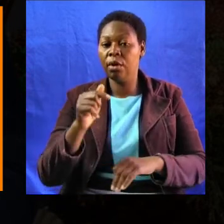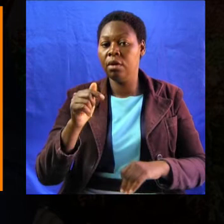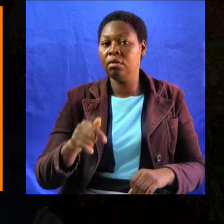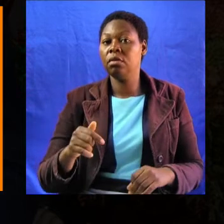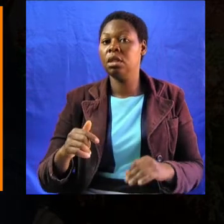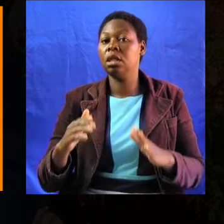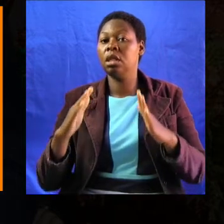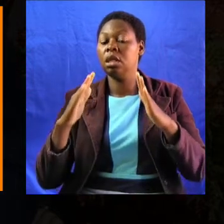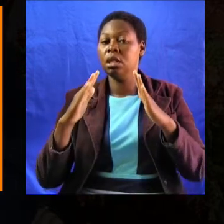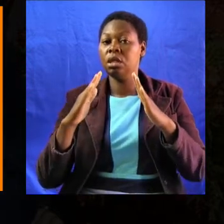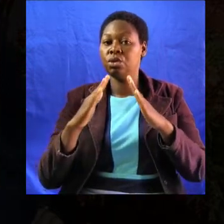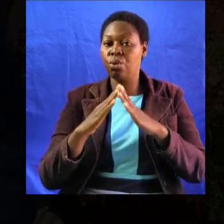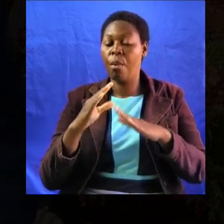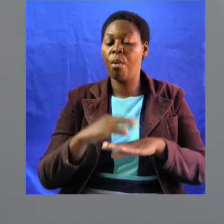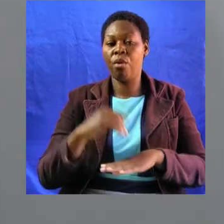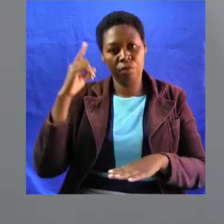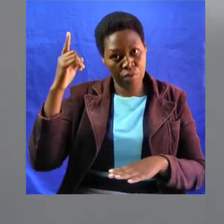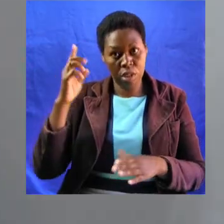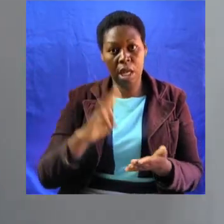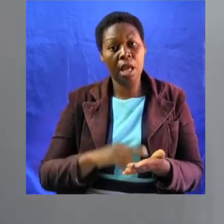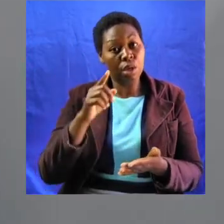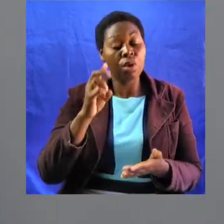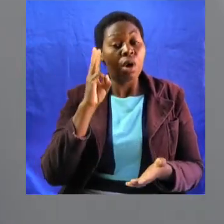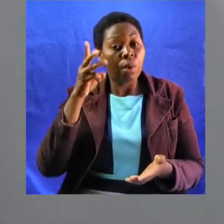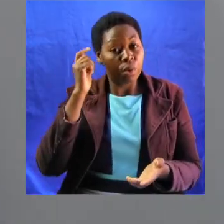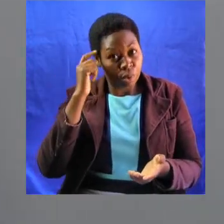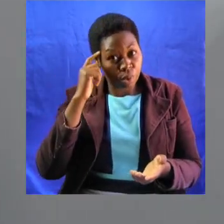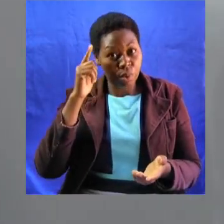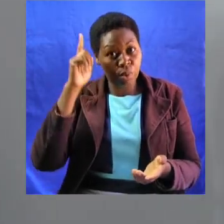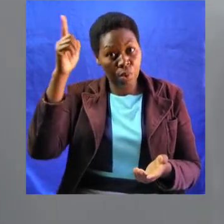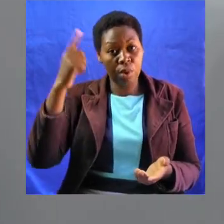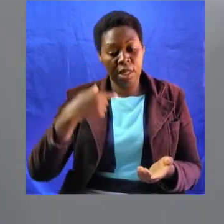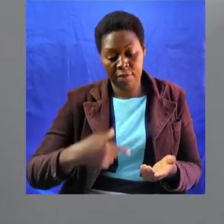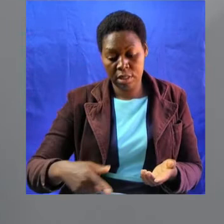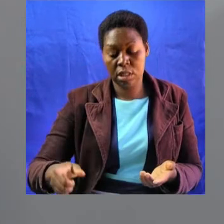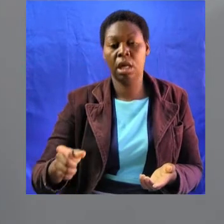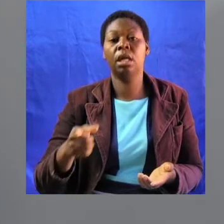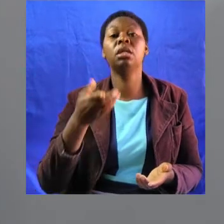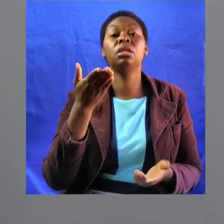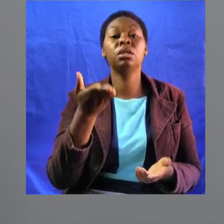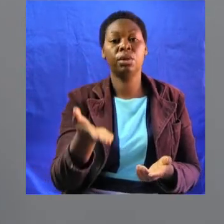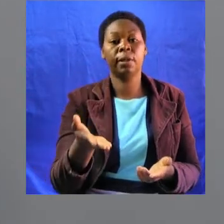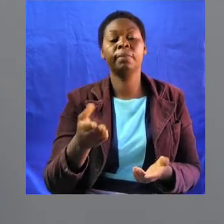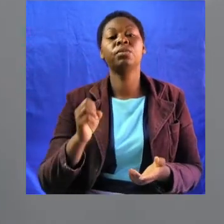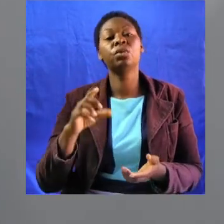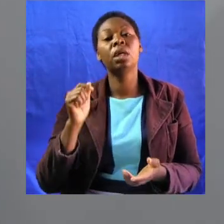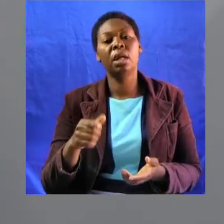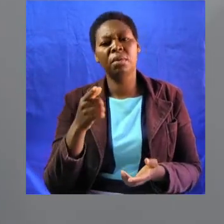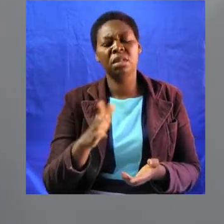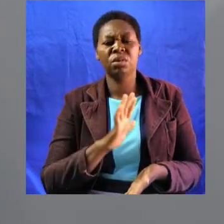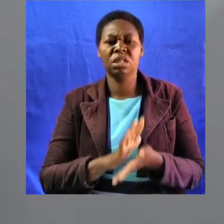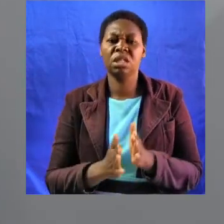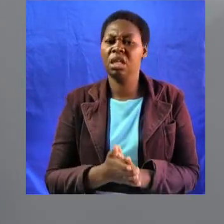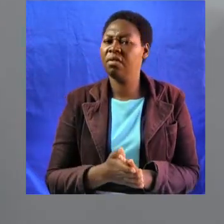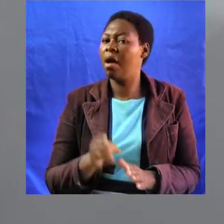wehondo ndiye wakandituma kwauri. Saka Zerubabheri aive mukuru akaramba achipiwa message yekunzi hazviitwe nehondo